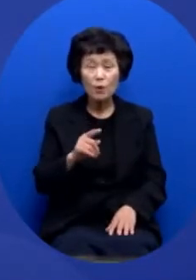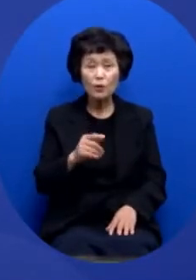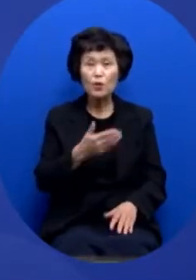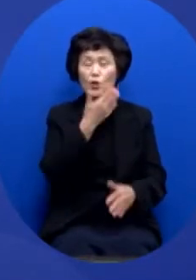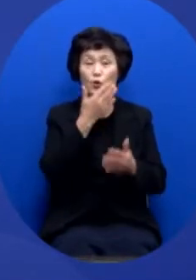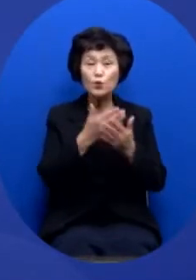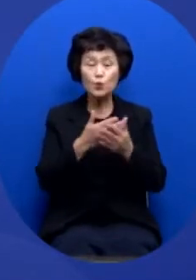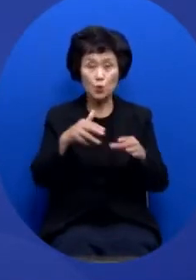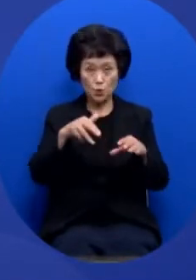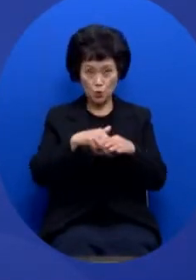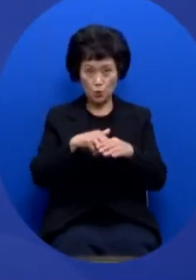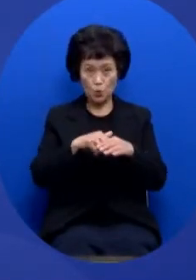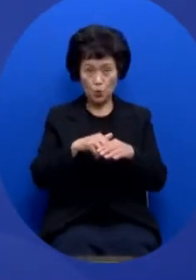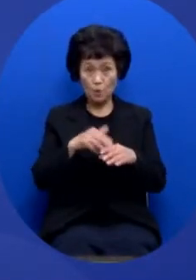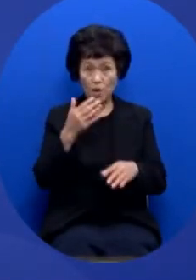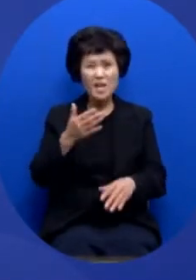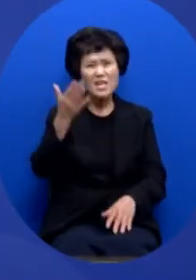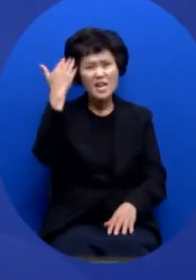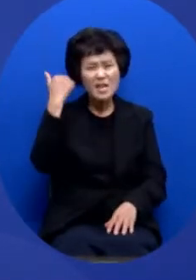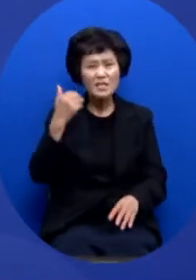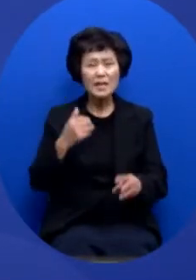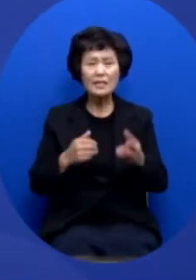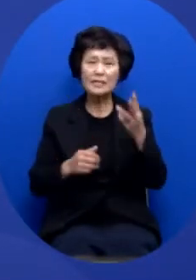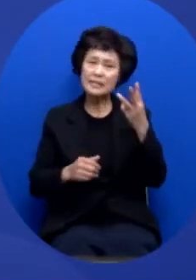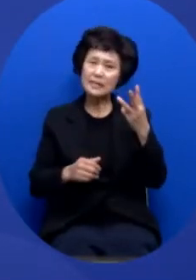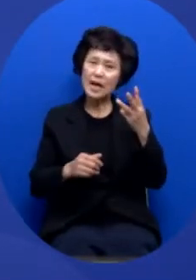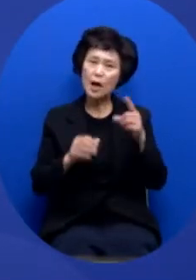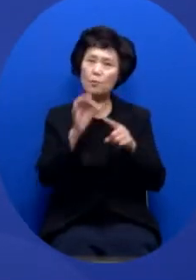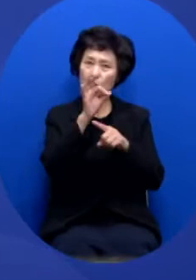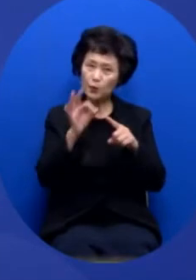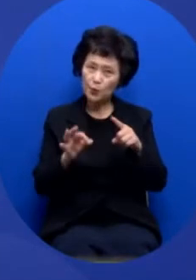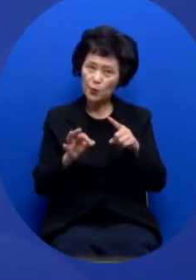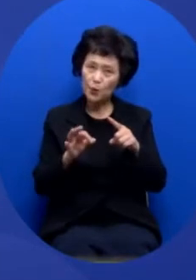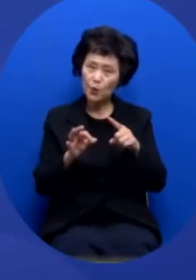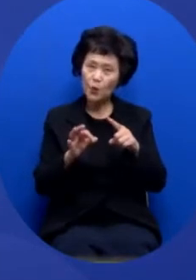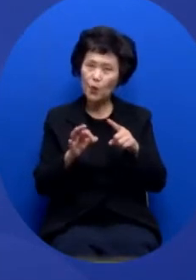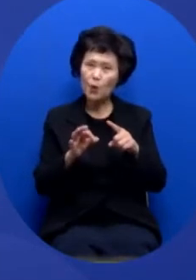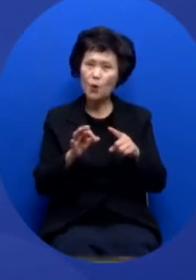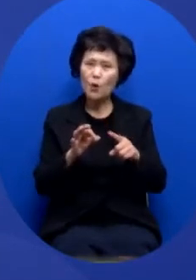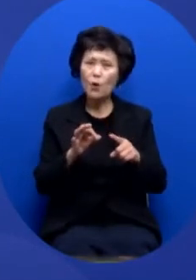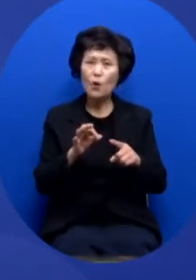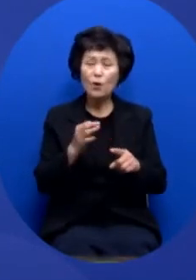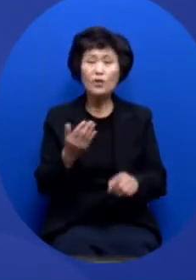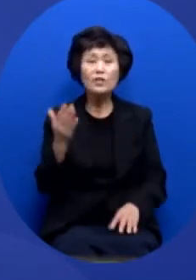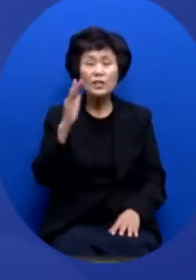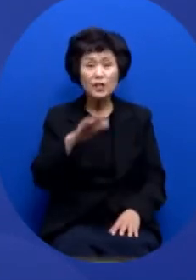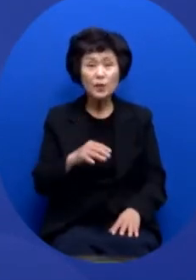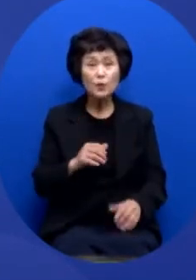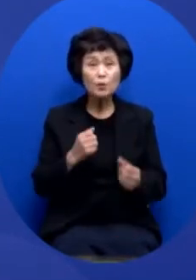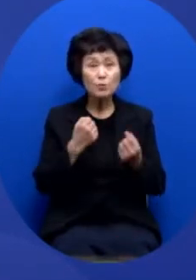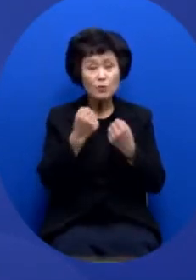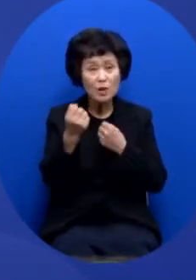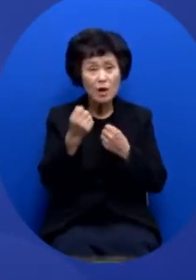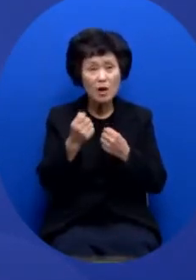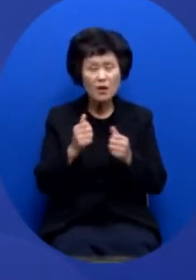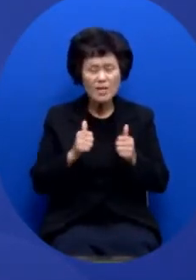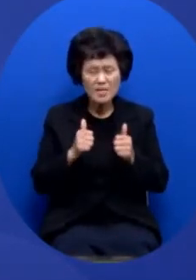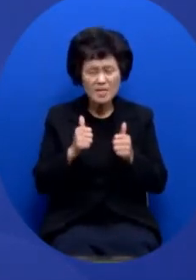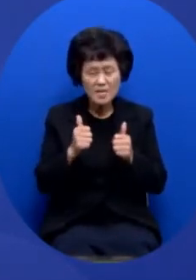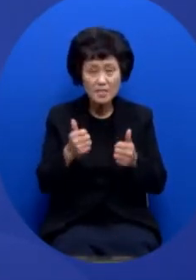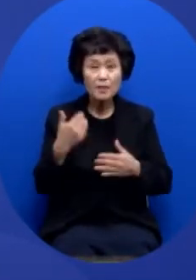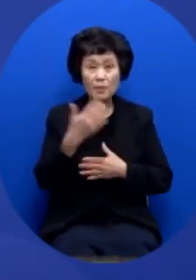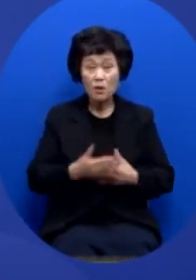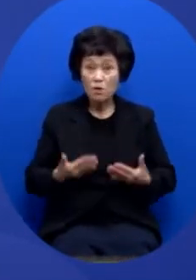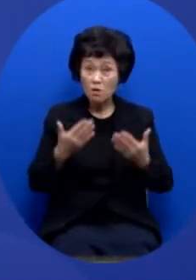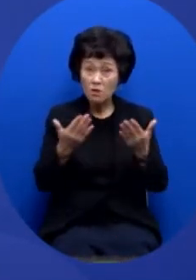종교로서 그때 3%도 안 됐지만은 굉장히 그런 정도의 책임감을 가지고 일했는데 지금은 훨씬 더 책임감을 가지고 우리